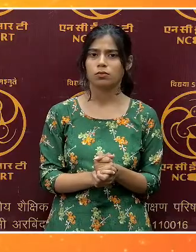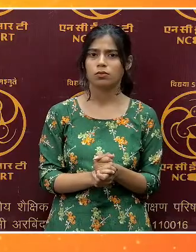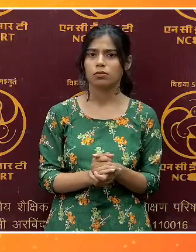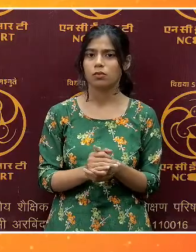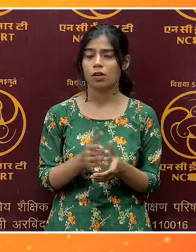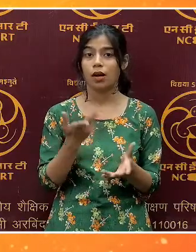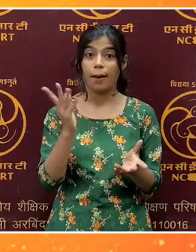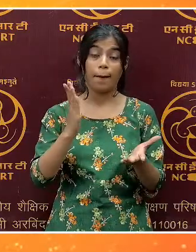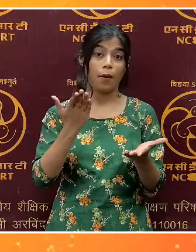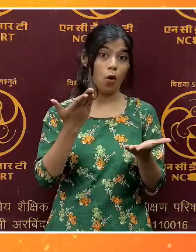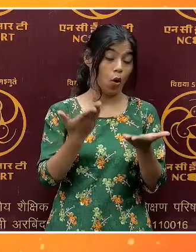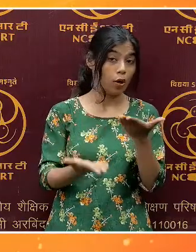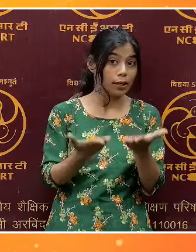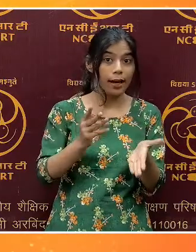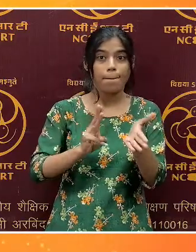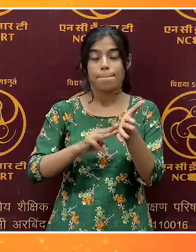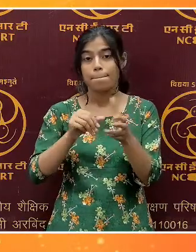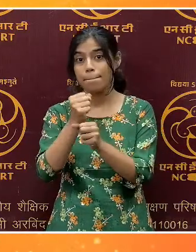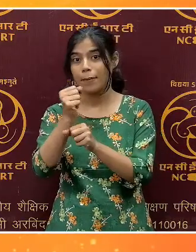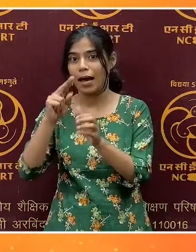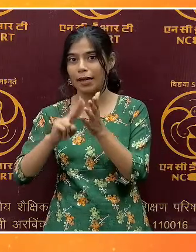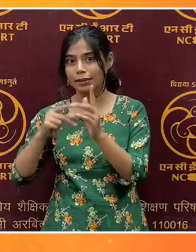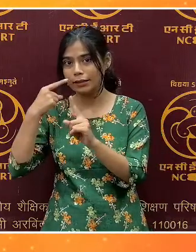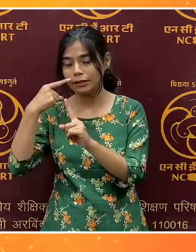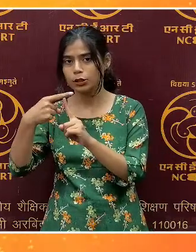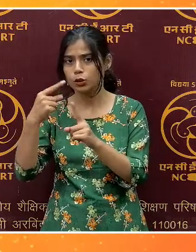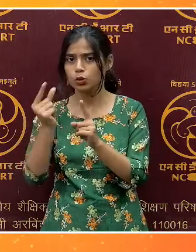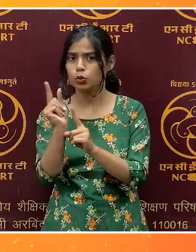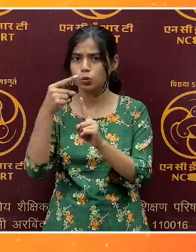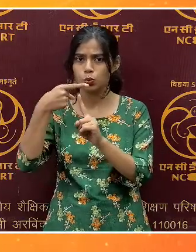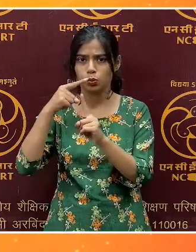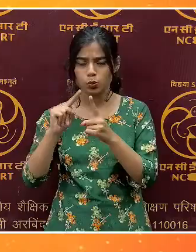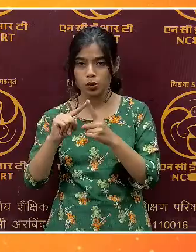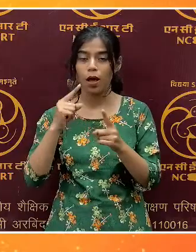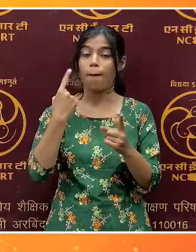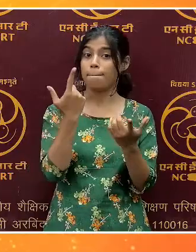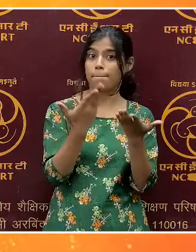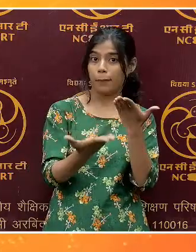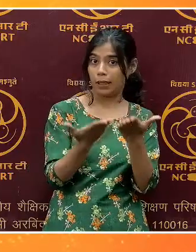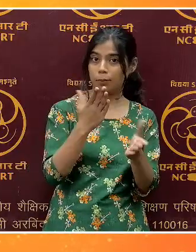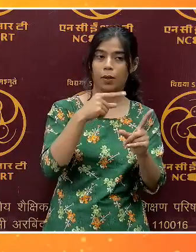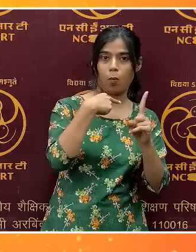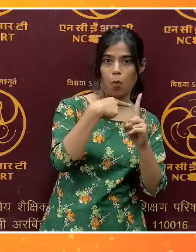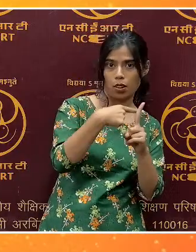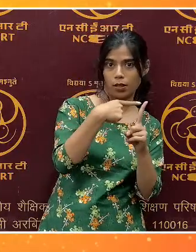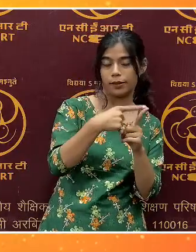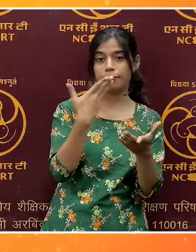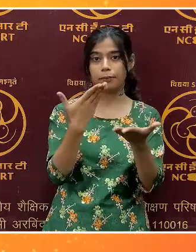be positive or negative as per some standard convention. जी.